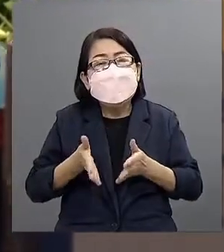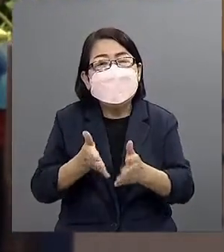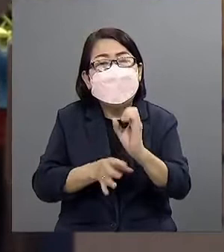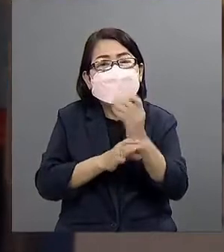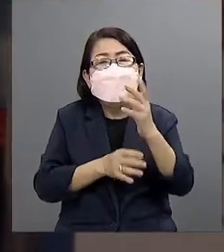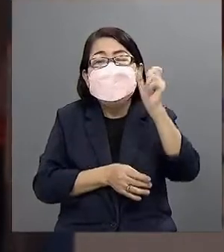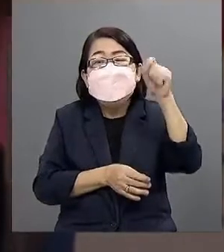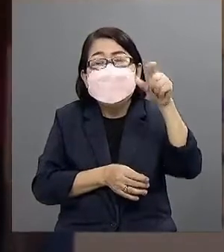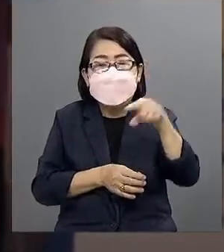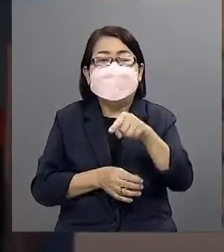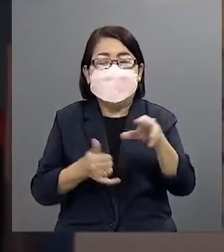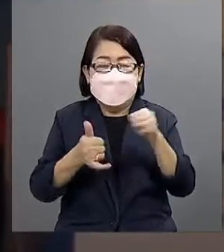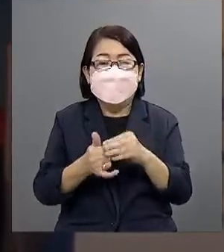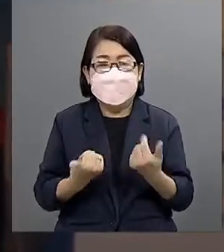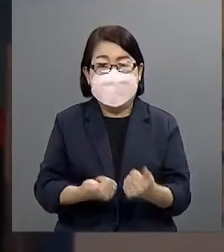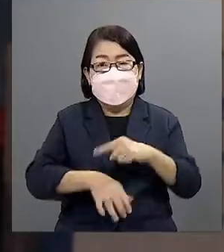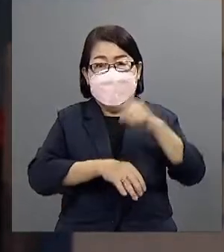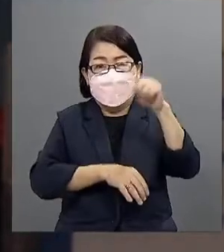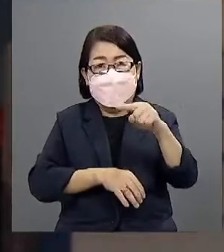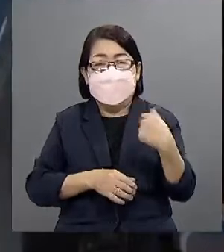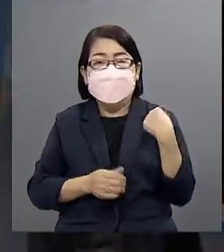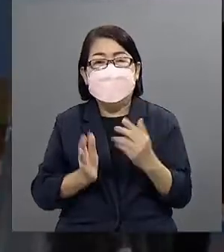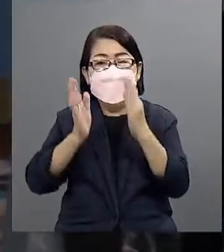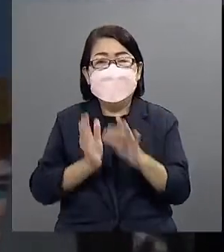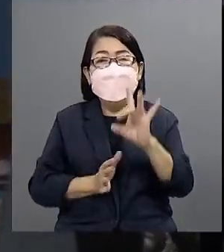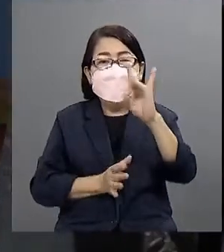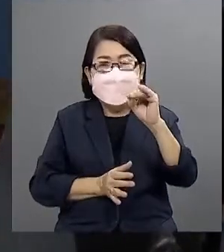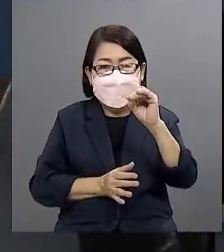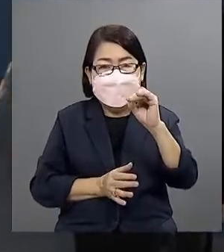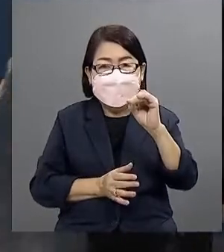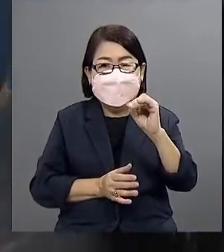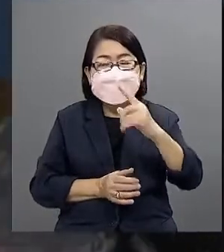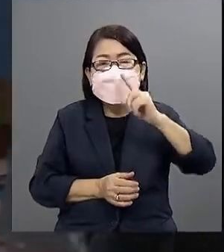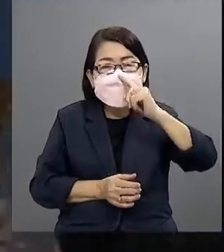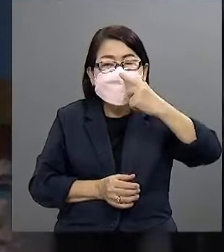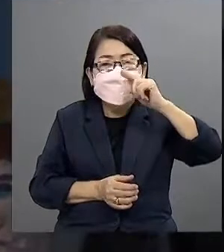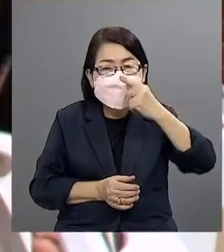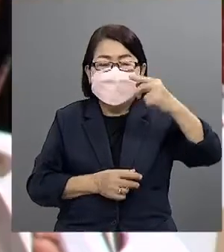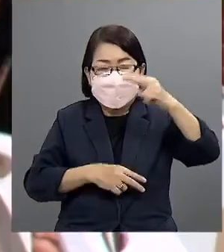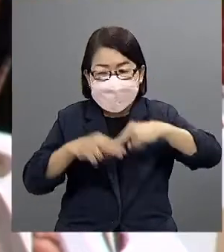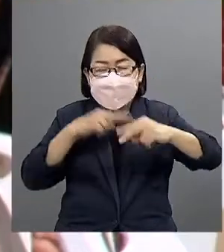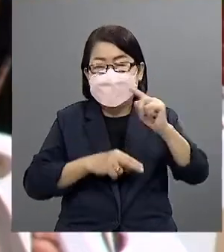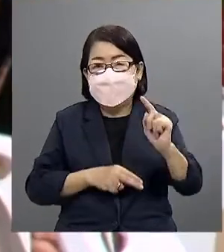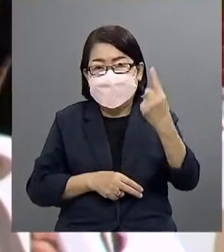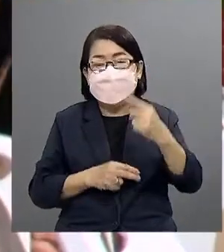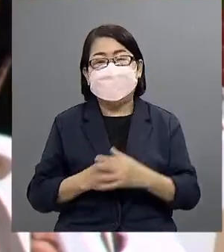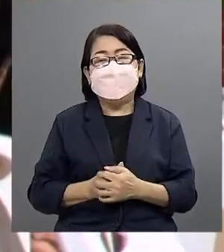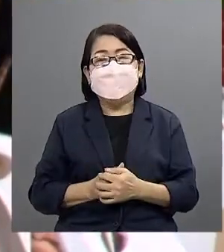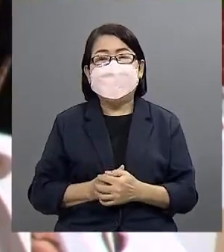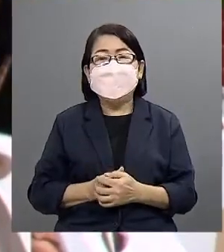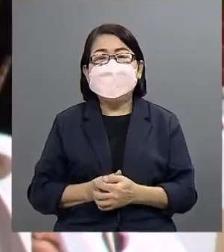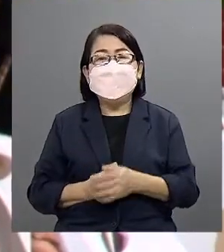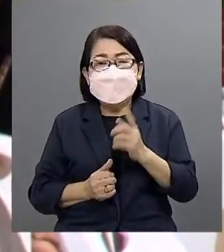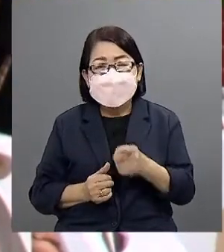เรียกบุคลากรกลุ่มเสี่ยงอย่างน้อย80คนเข้ามาสวอปเก็บตัวอย่างตรวจหาเชื้ออีกครั้งและจะตรวจทุกๆ 2-3